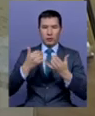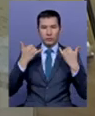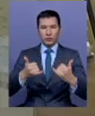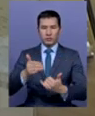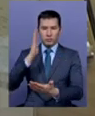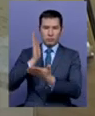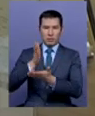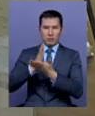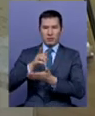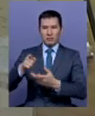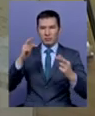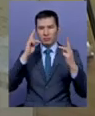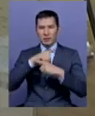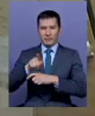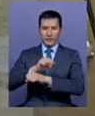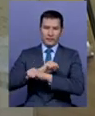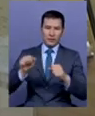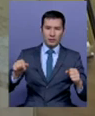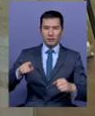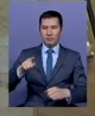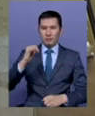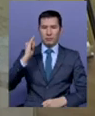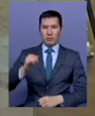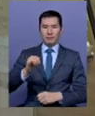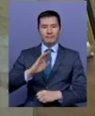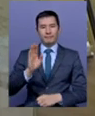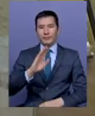тартысқа жаға жыртысуға ұрсуға кетісуге біз